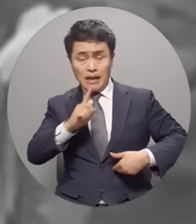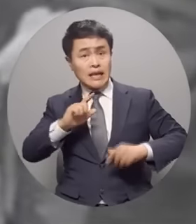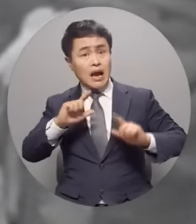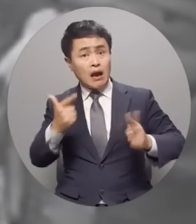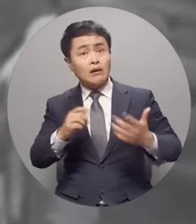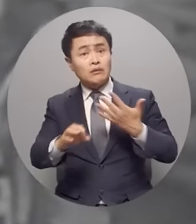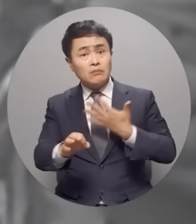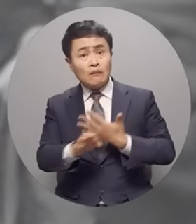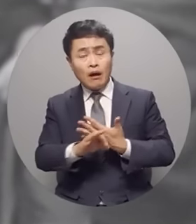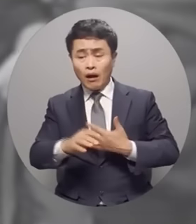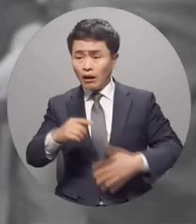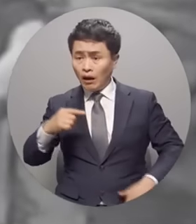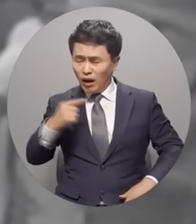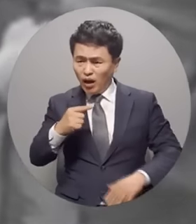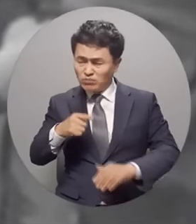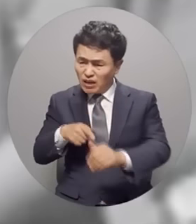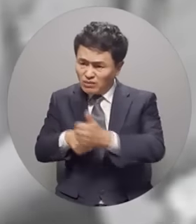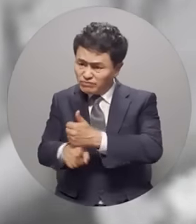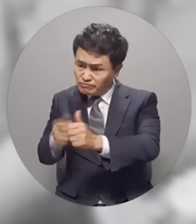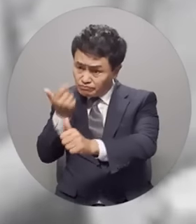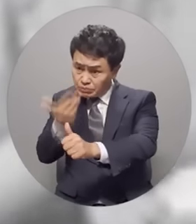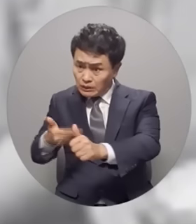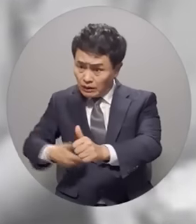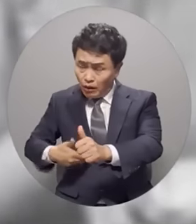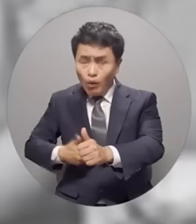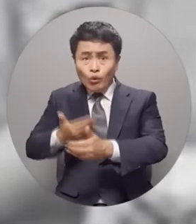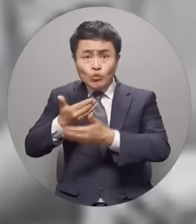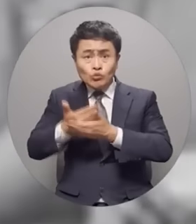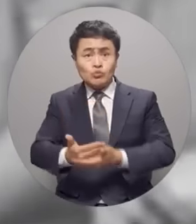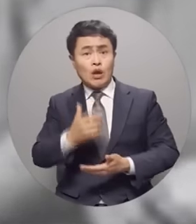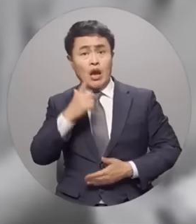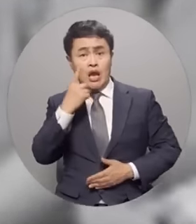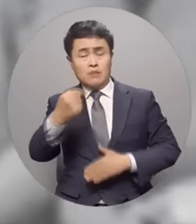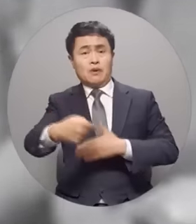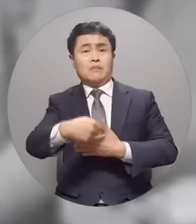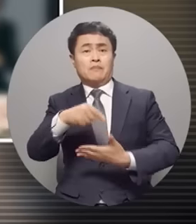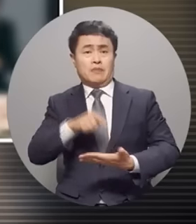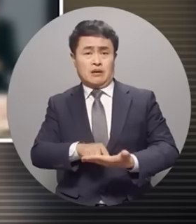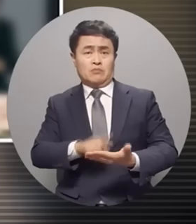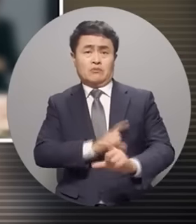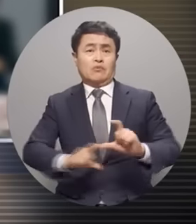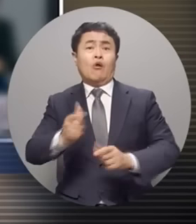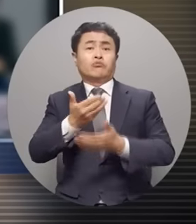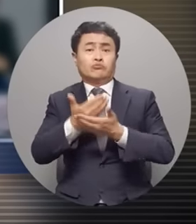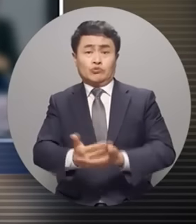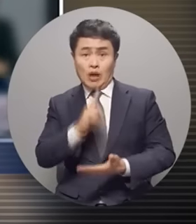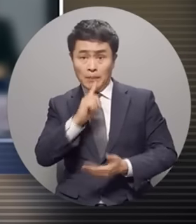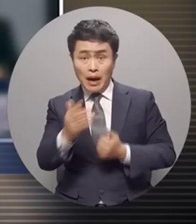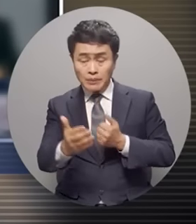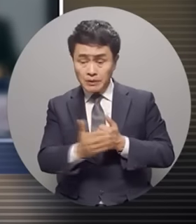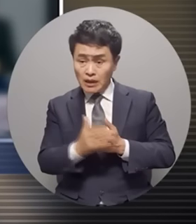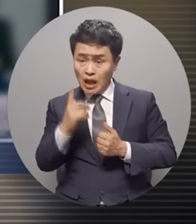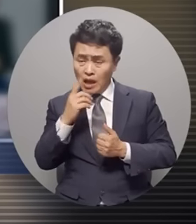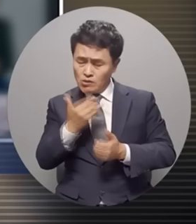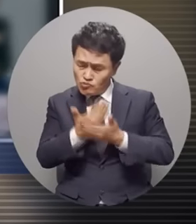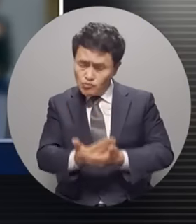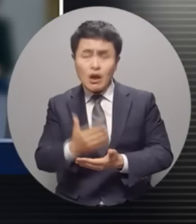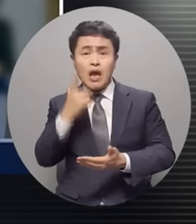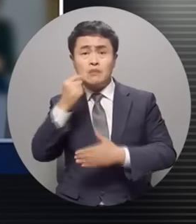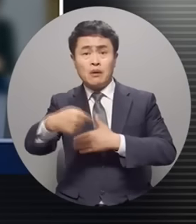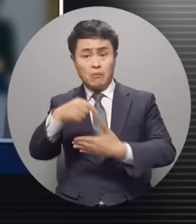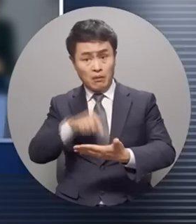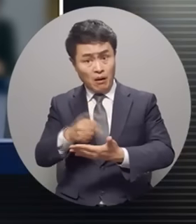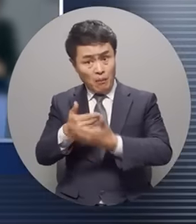않는다면 엄중하게 따져야겠지만 중요한 건 일본의 마음이라는 겁니다. 중요한 건 일본의 마음이죠. 예. 마음이